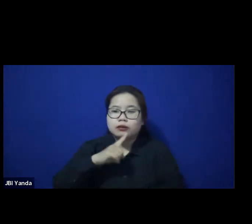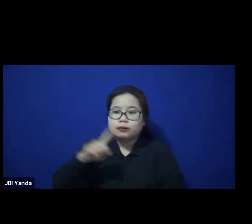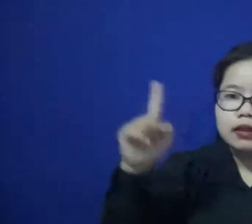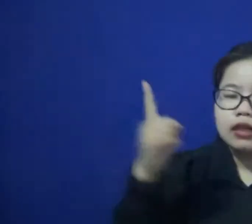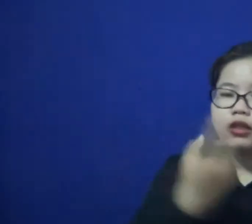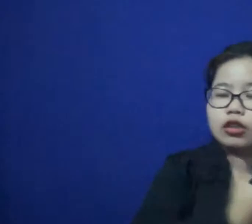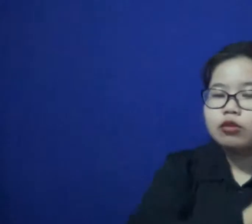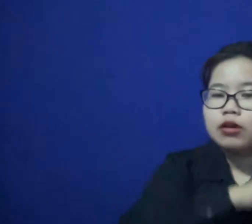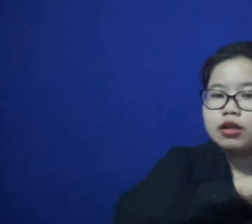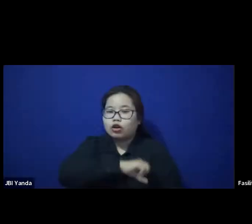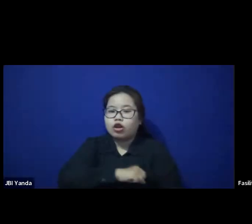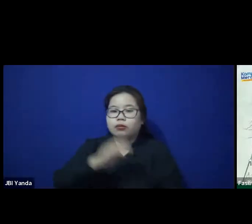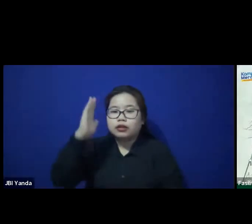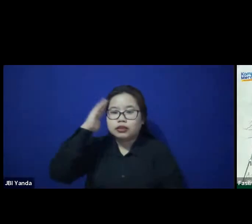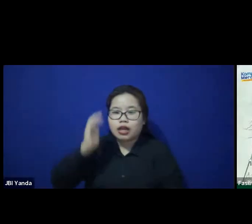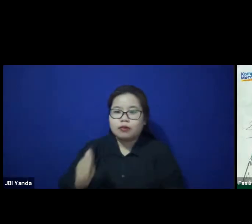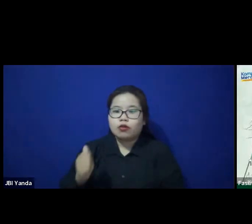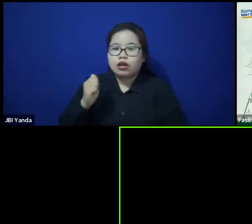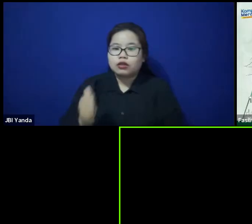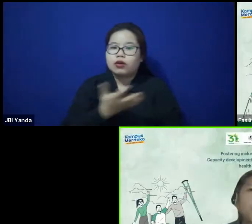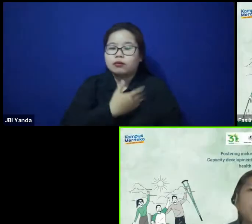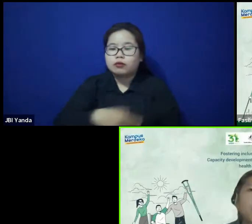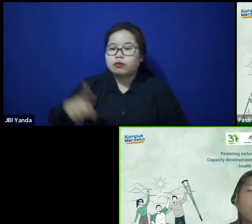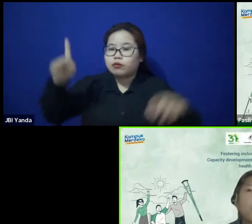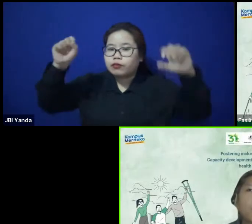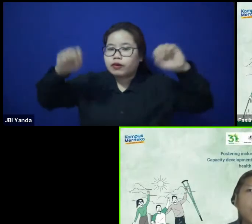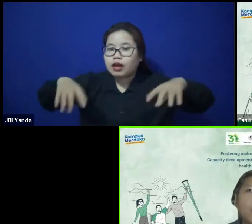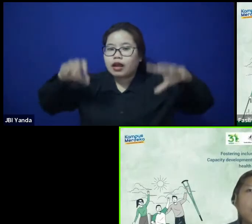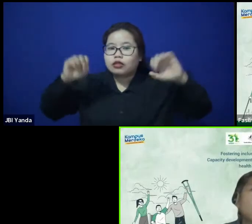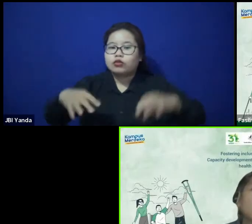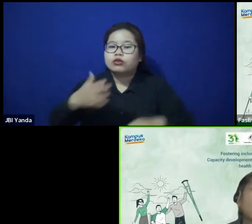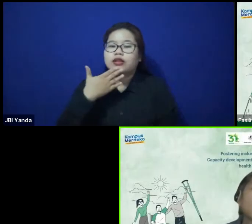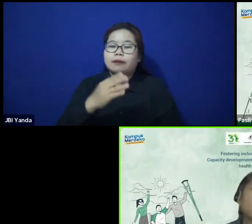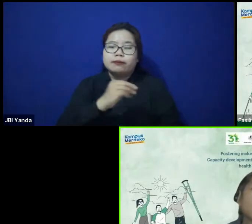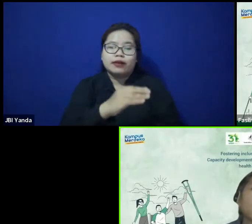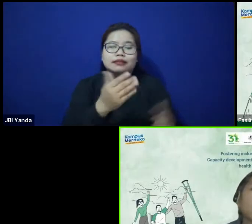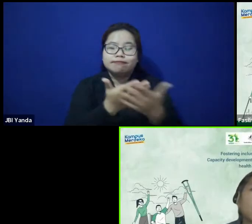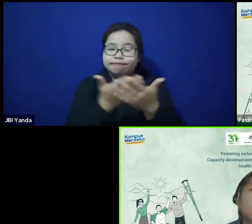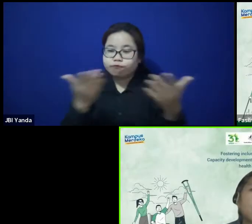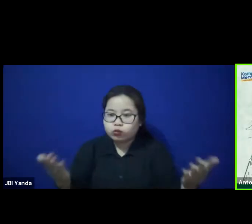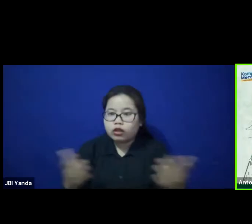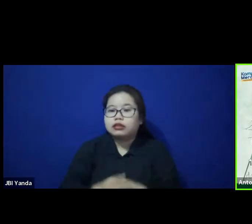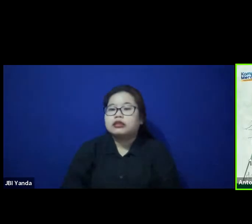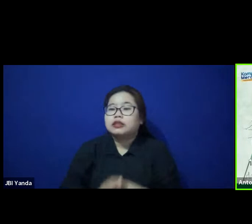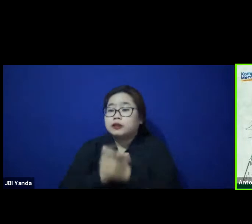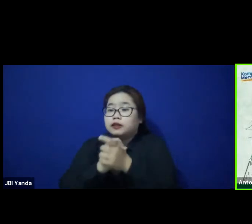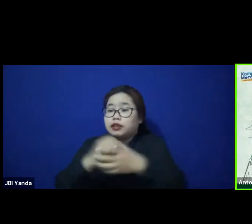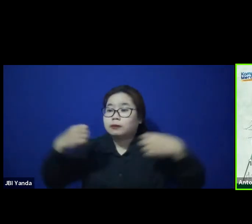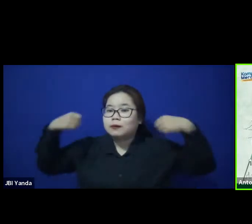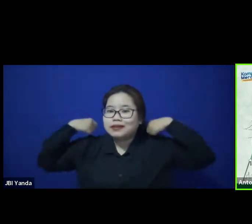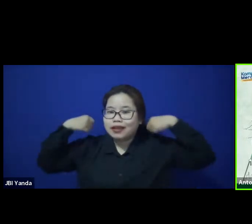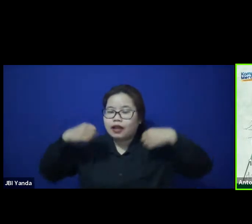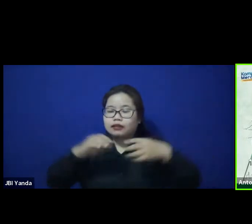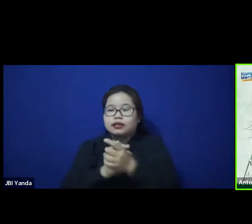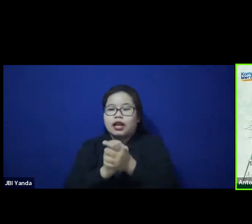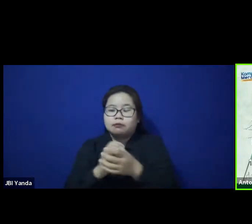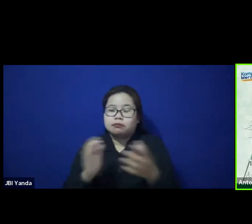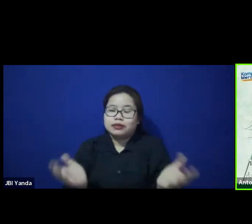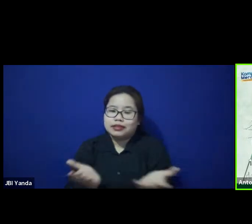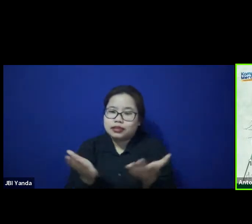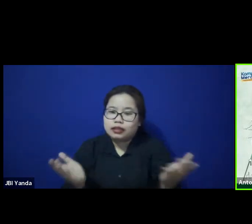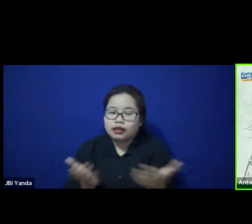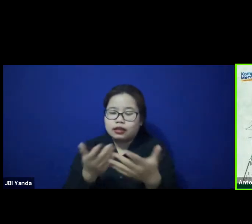warahmatullahi wabarakatuh. Selamat pagi Bapak Ibu semua. Salam sehat dan salam sejahtera untuk kita.